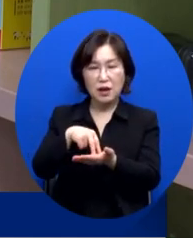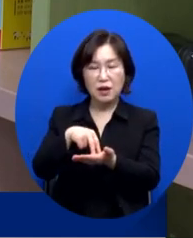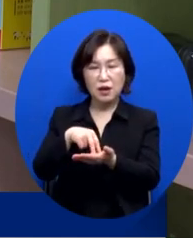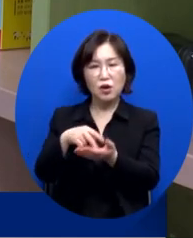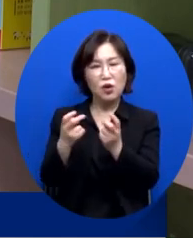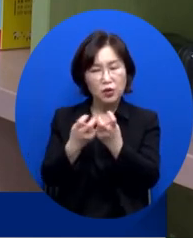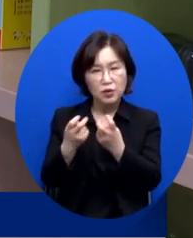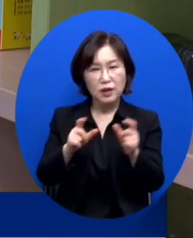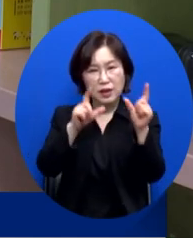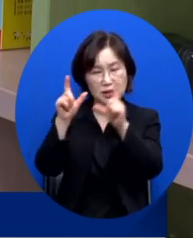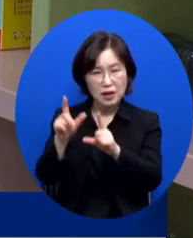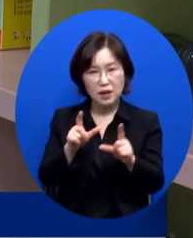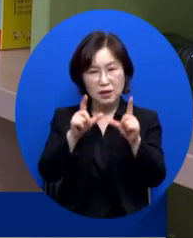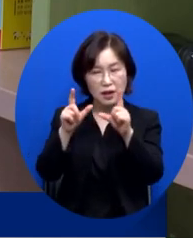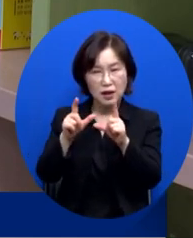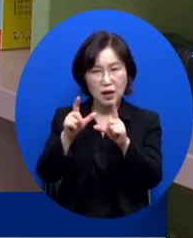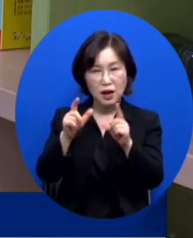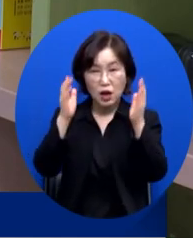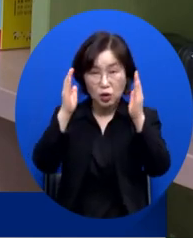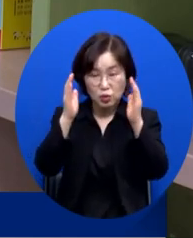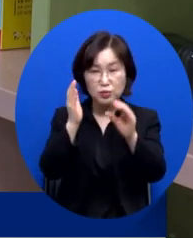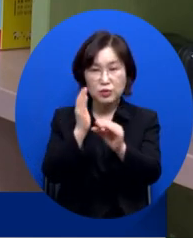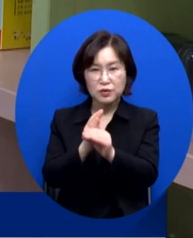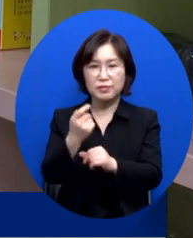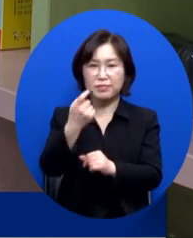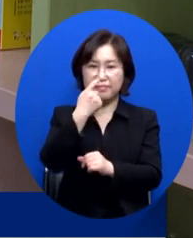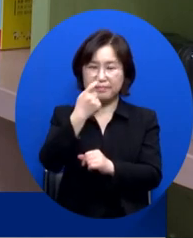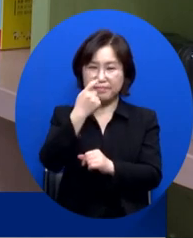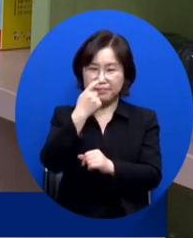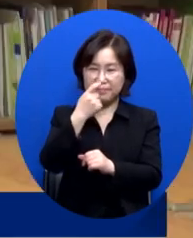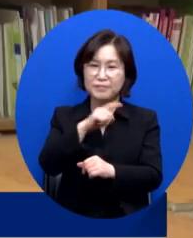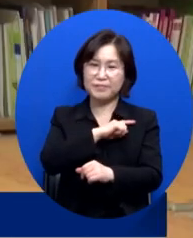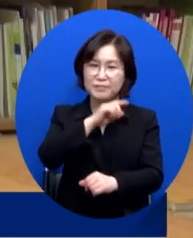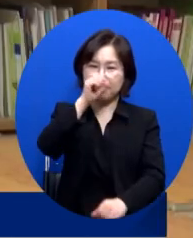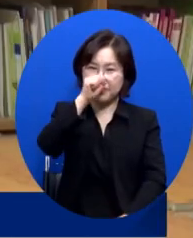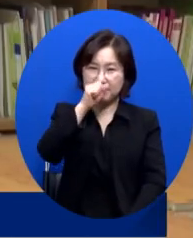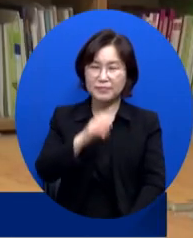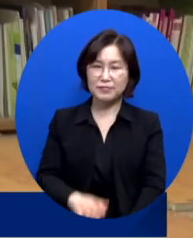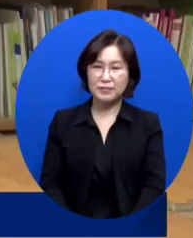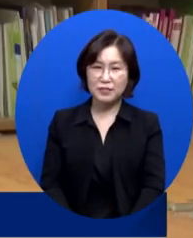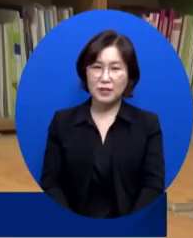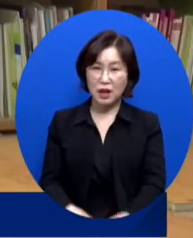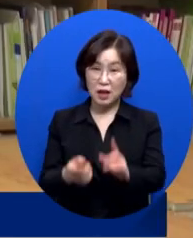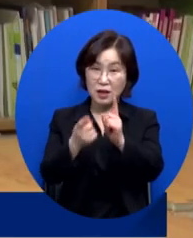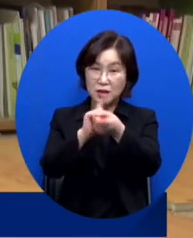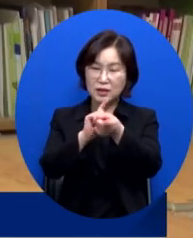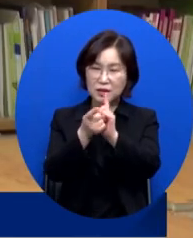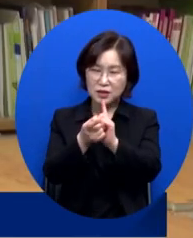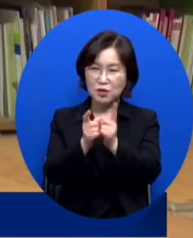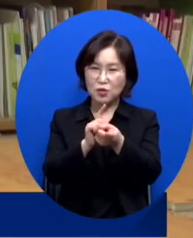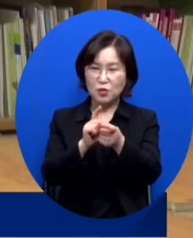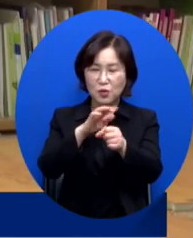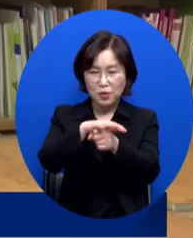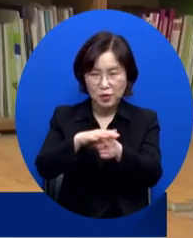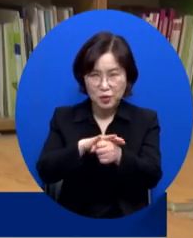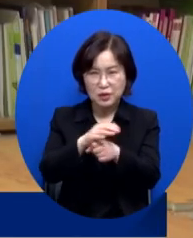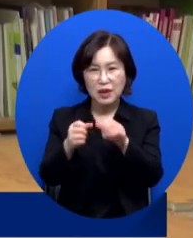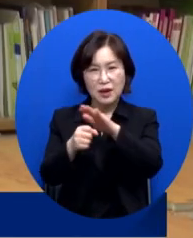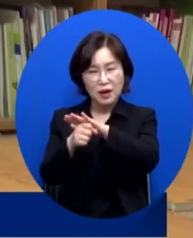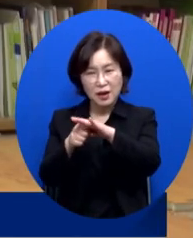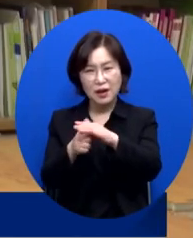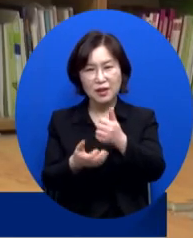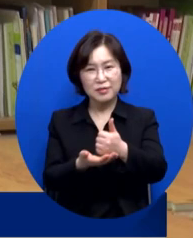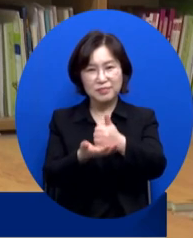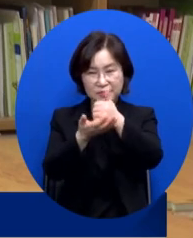받아들이고 살아야 되는지를 수업 중에 같이 배울 수 있다는 게 가장 좋은 것 같고요. 그다음에 서로 좀 기여하고 약간 이런 좀 선한